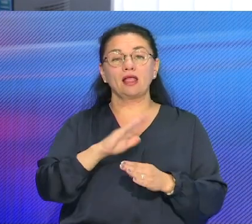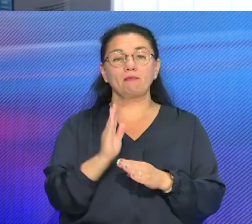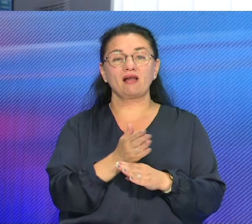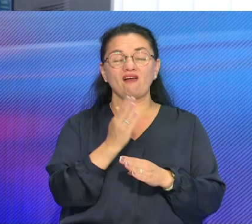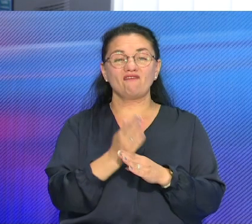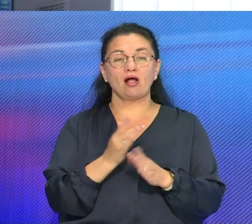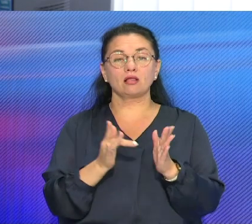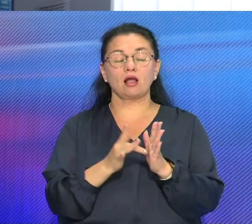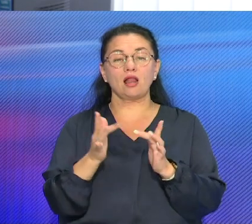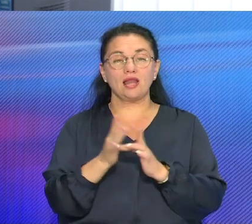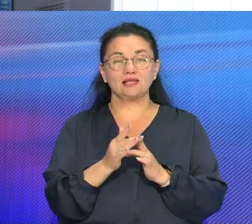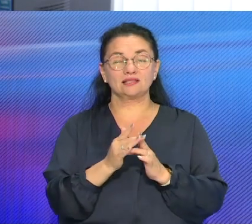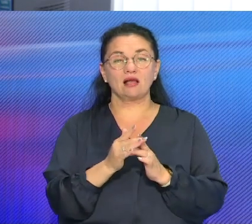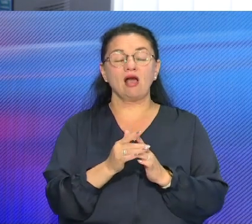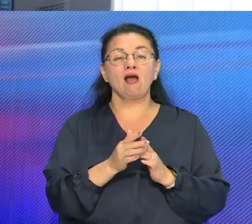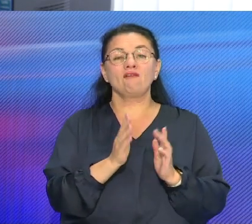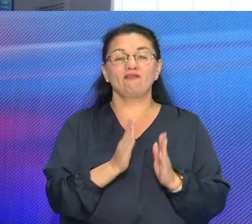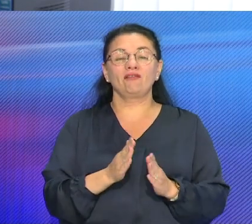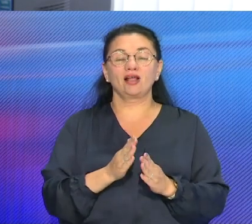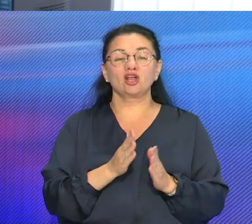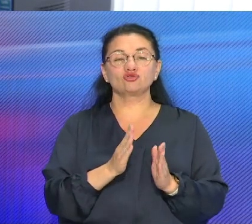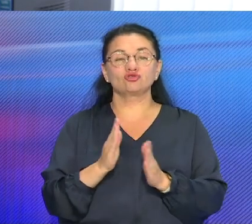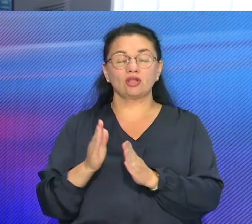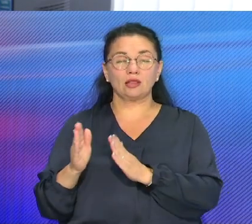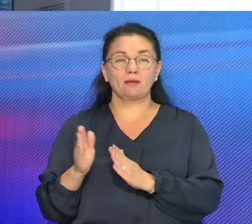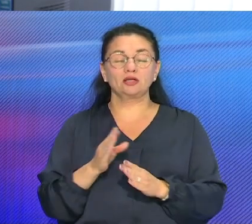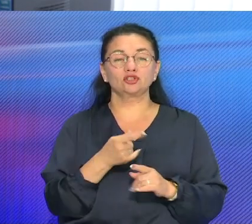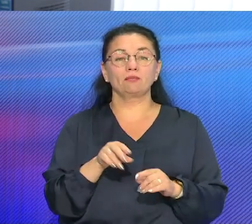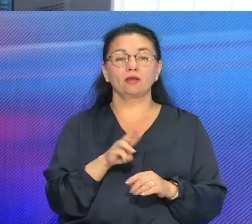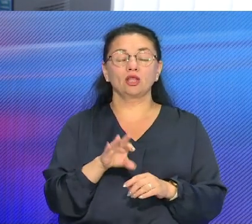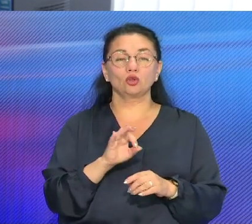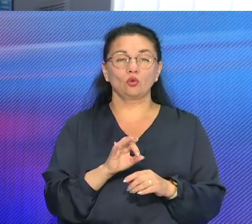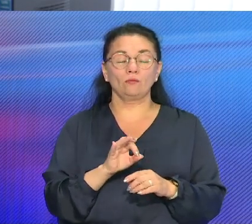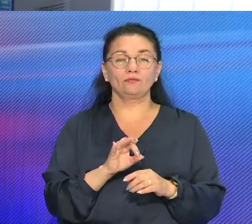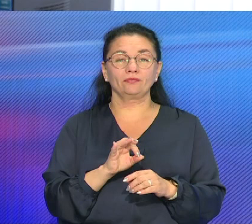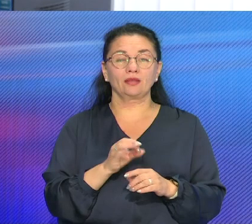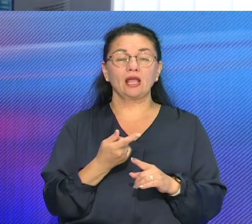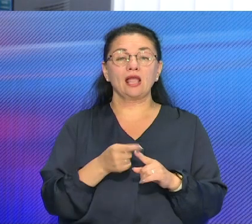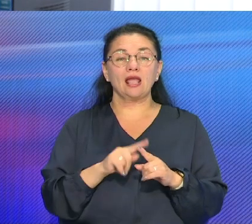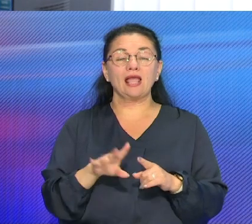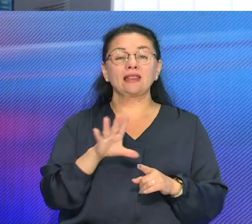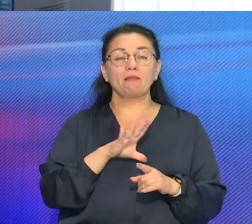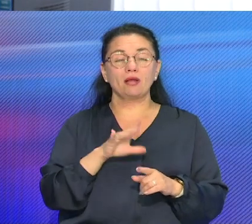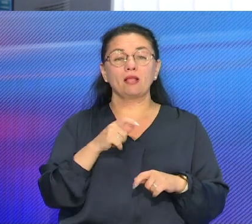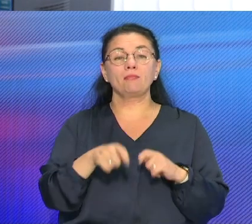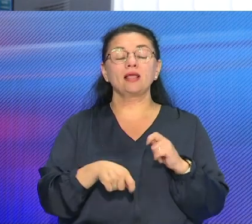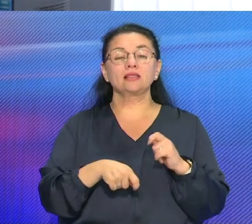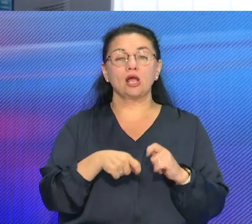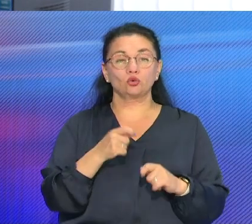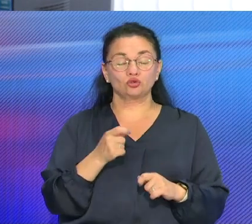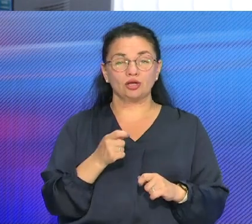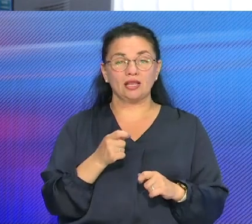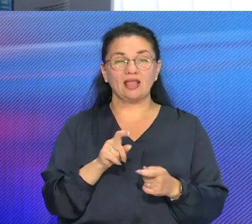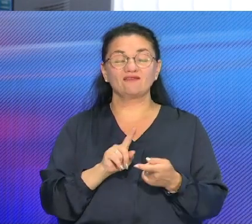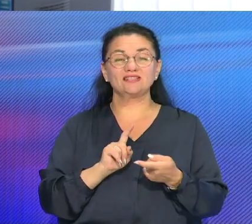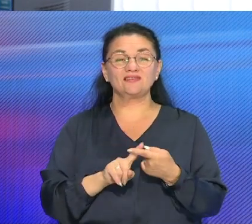штатном порядке, то, вероятнее всего, это было бы нарушение нанимателем в связи с тем,